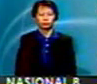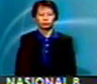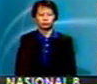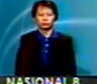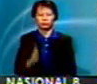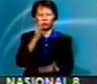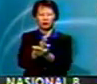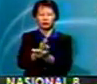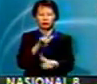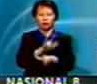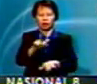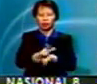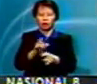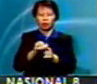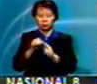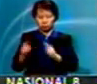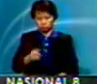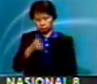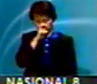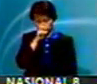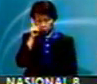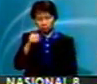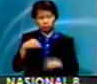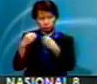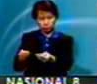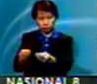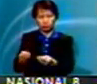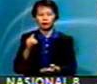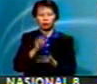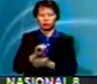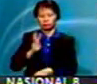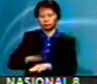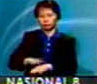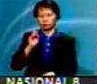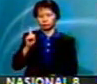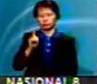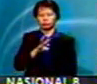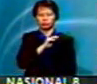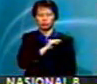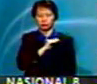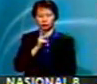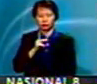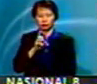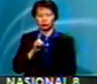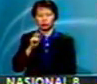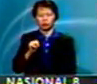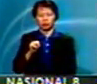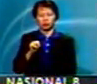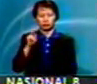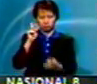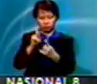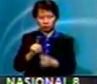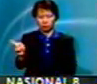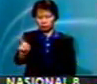Berhenti menghasut atau tindakan tegas akan dikenakan. Demikian amaran Menteri Dalam Negeri Datuk Seri Dr. Ahmad Zahid Hamidi